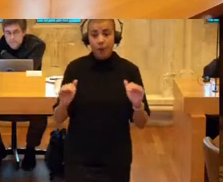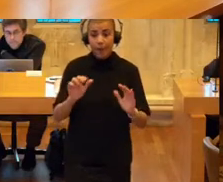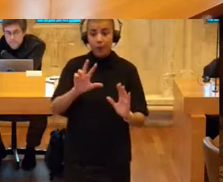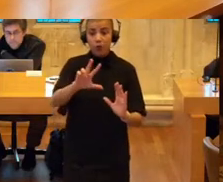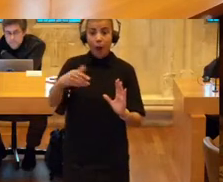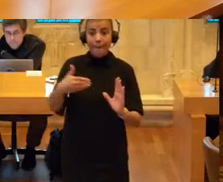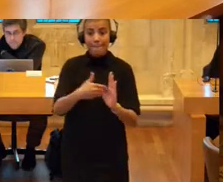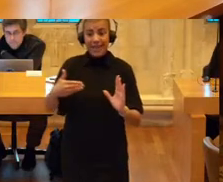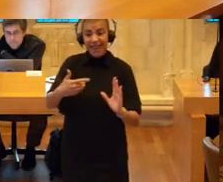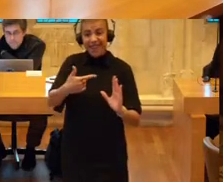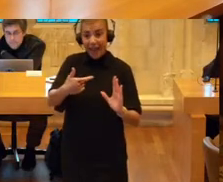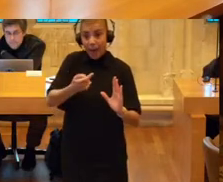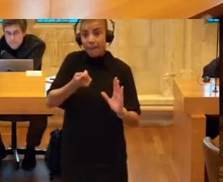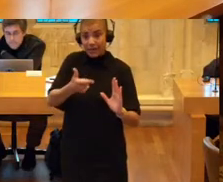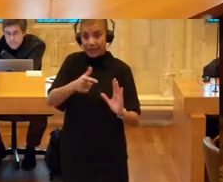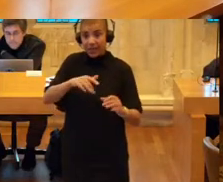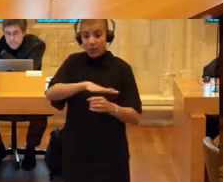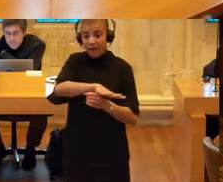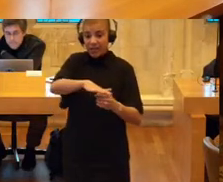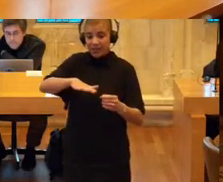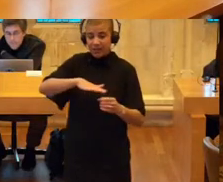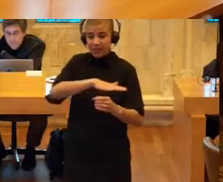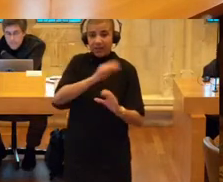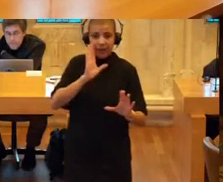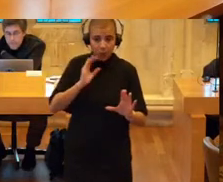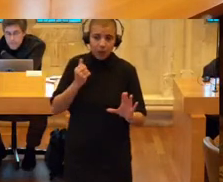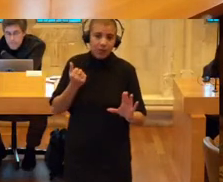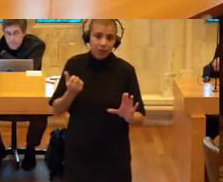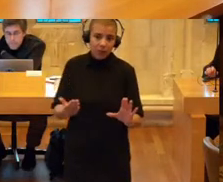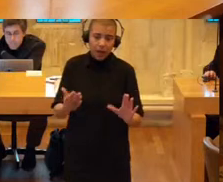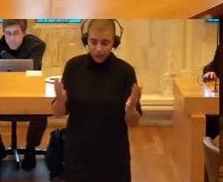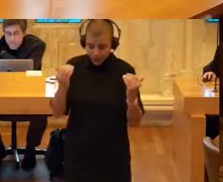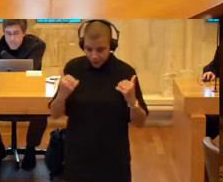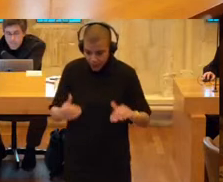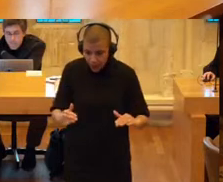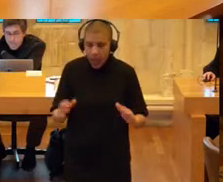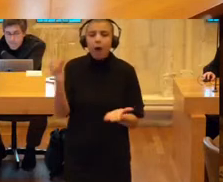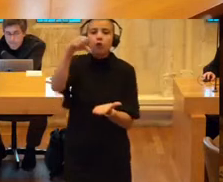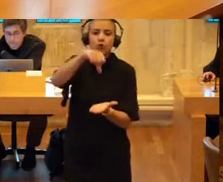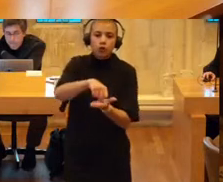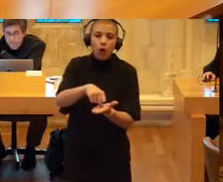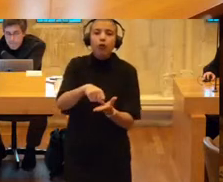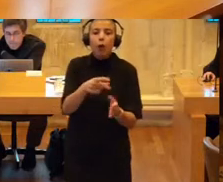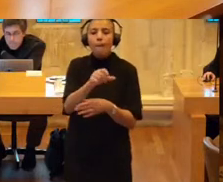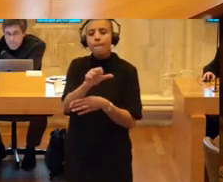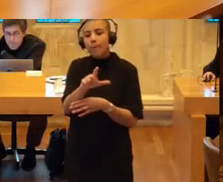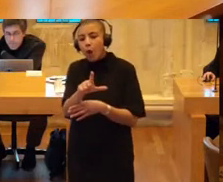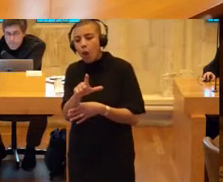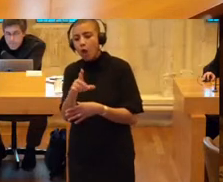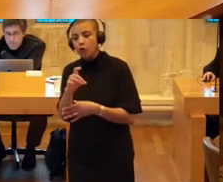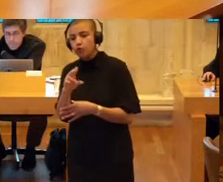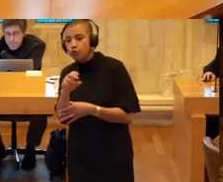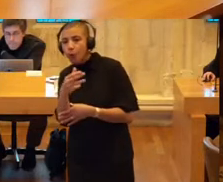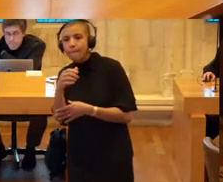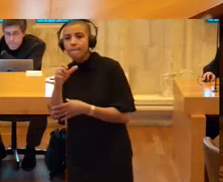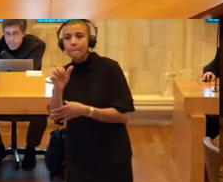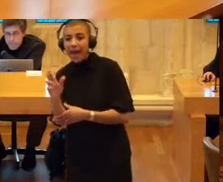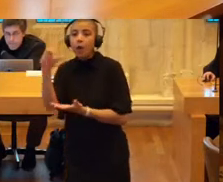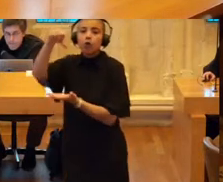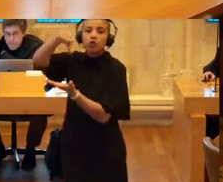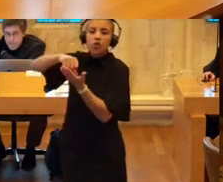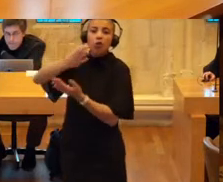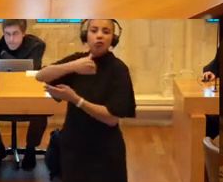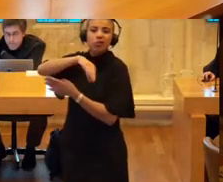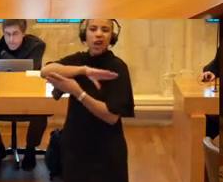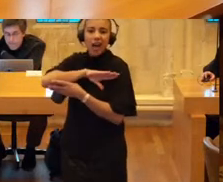du site. Et pour terminer, en ce qui concerne le centre Paul Doumer, le groupe PAREF qui gère le centre Paul Doumer est